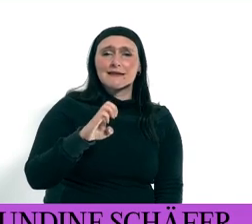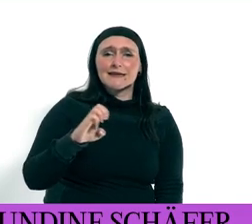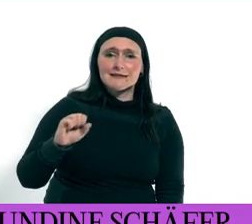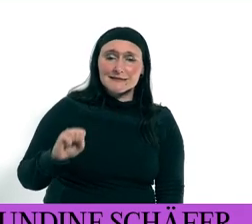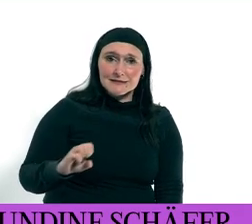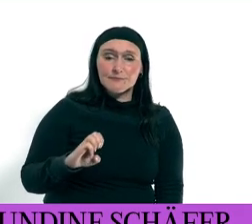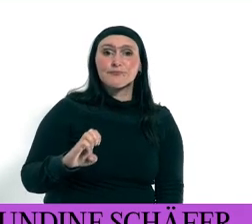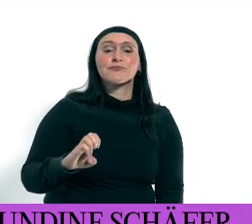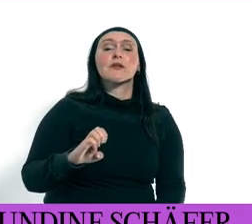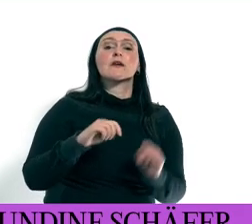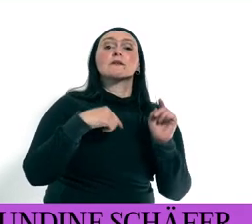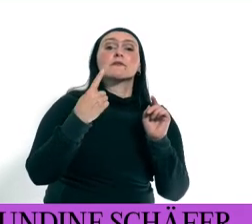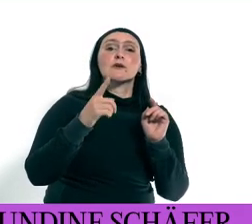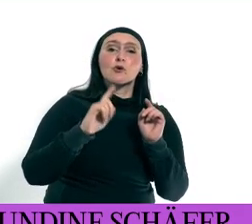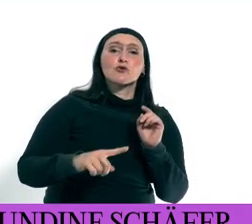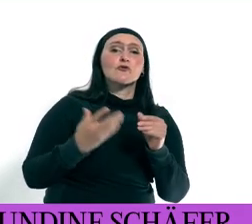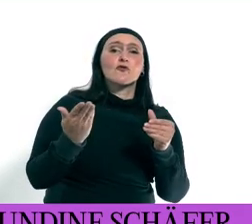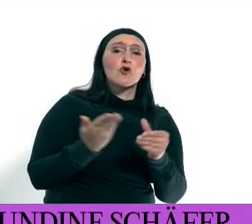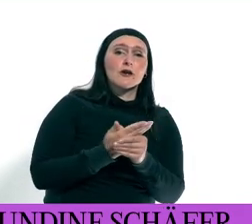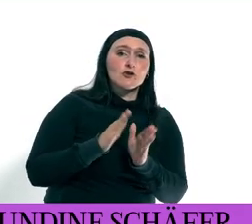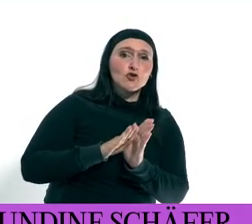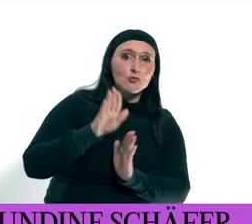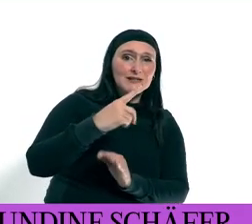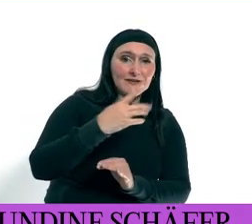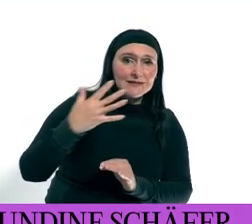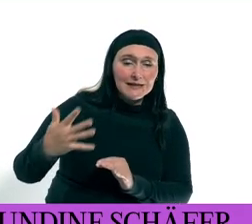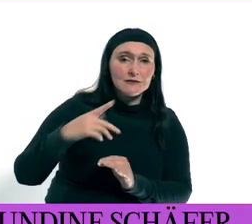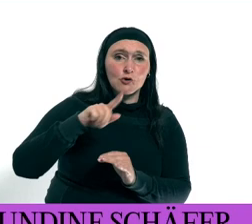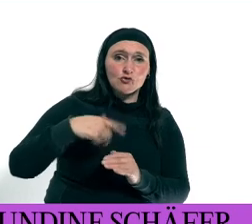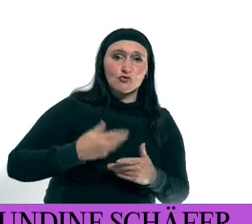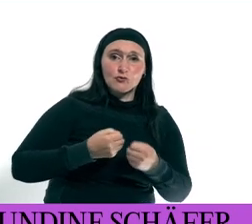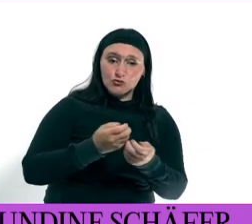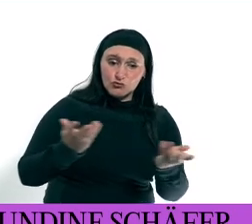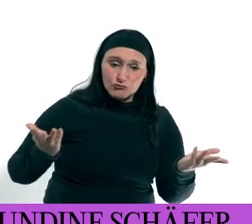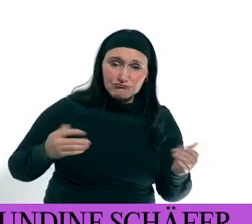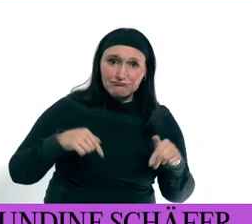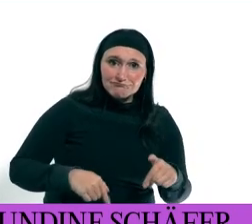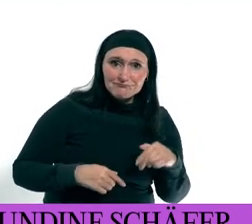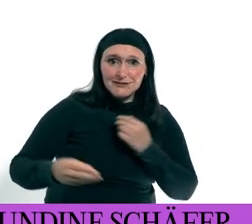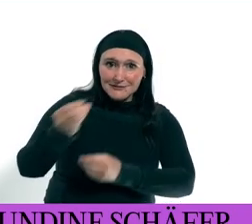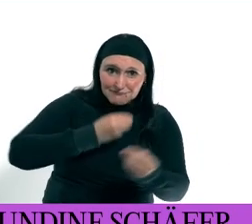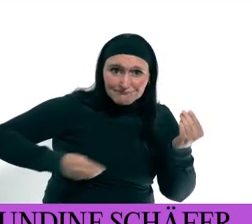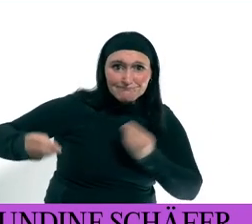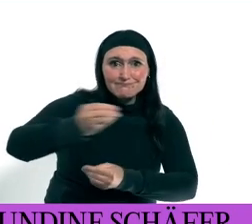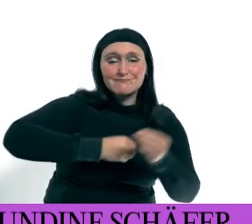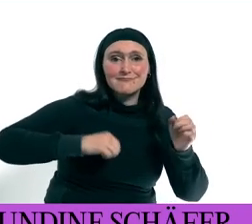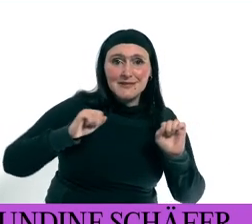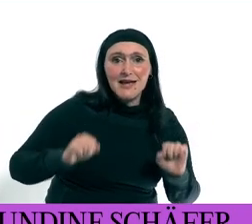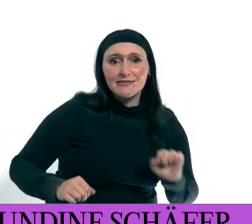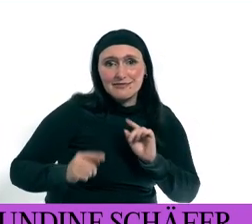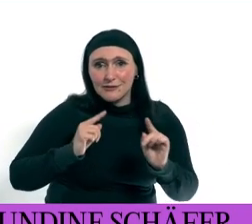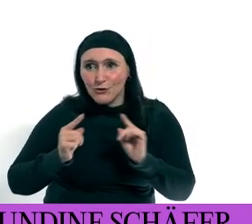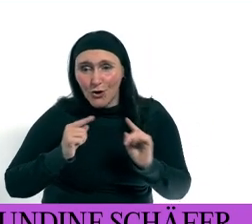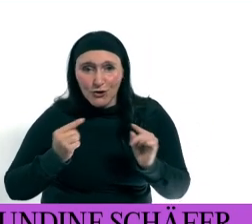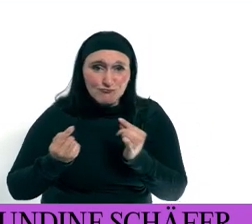Und natürlich danke ich Ruan Rupa und den VeranstalterInnen der Documenta 15. Und darf